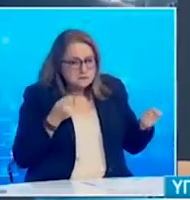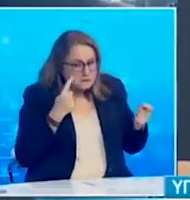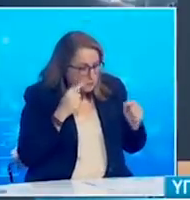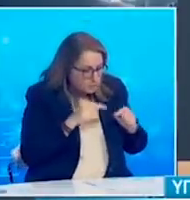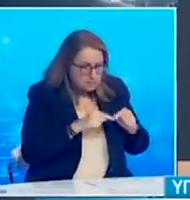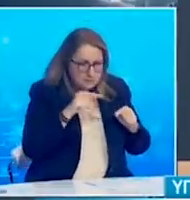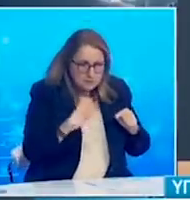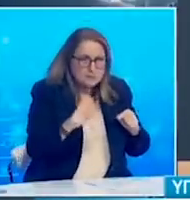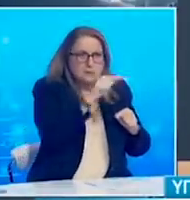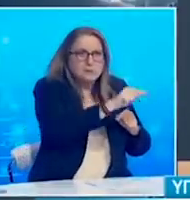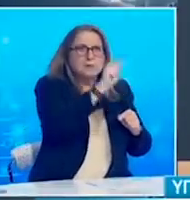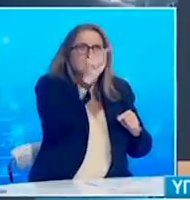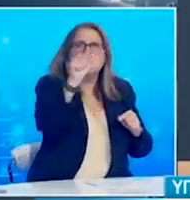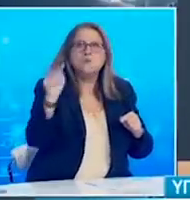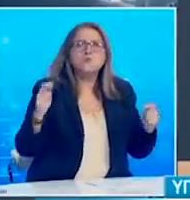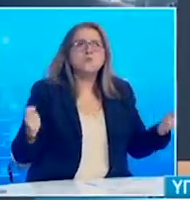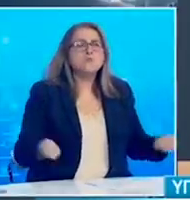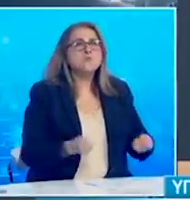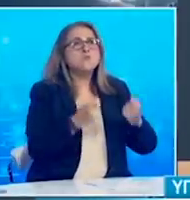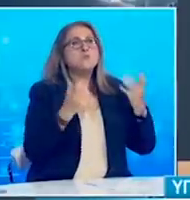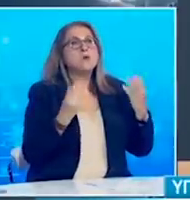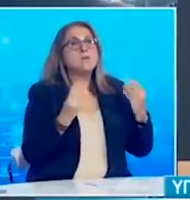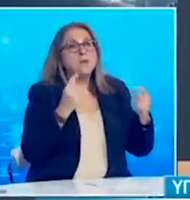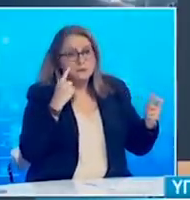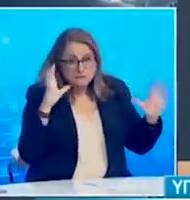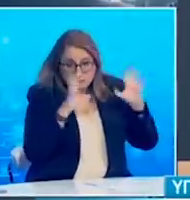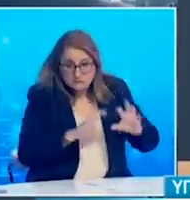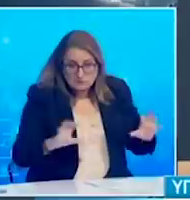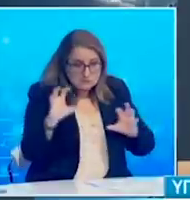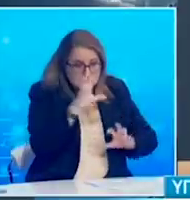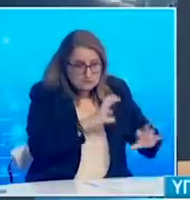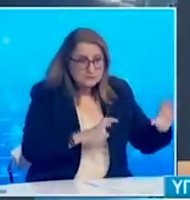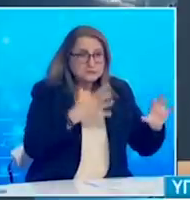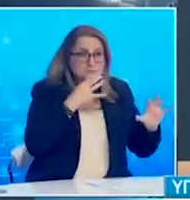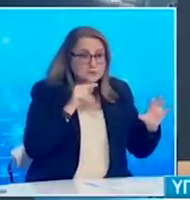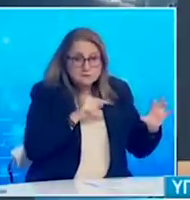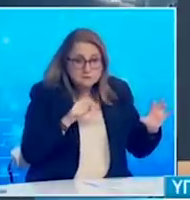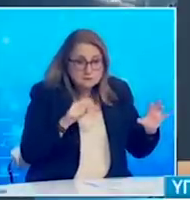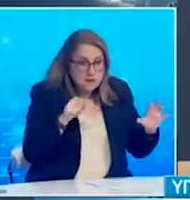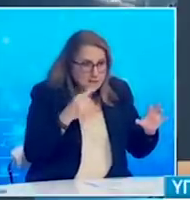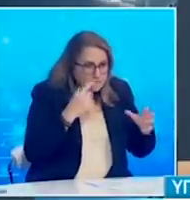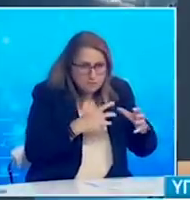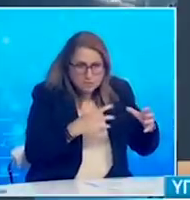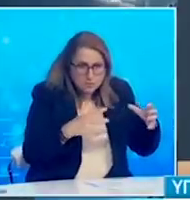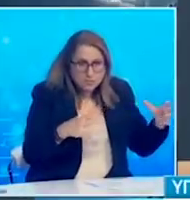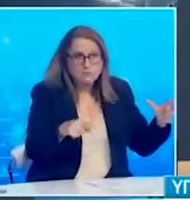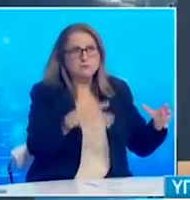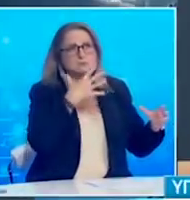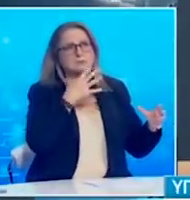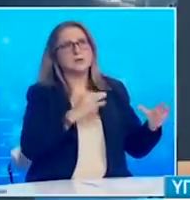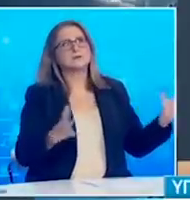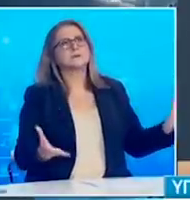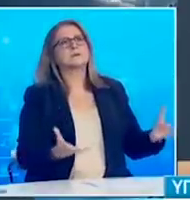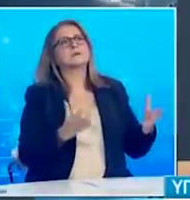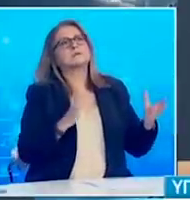που δημιουργούν τον πρώτο πρωτοκαλί συναγερμό και μετά τον κόκκινο και μας οδηγούν στο να πάρουμε συγκεκριμένα μέτρα.